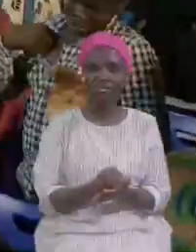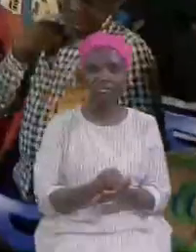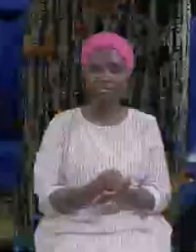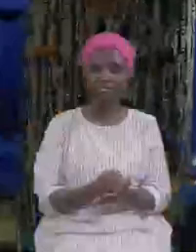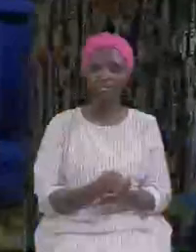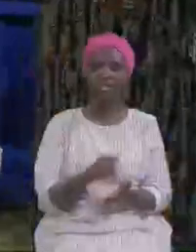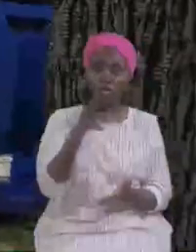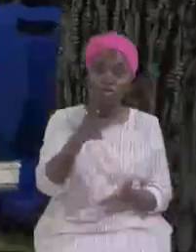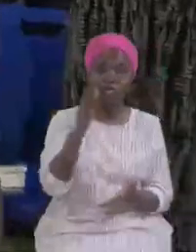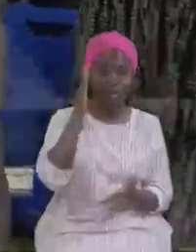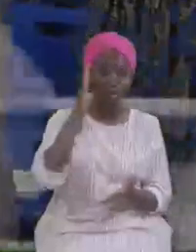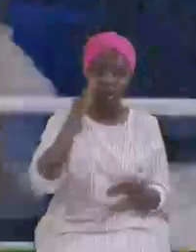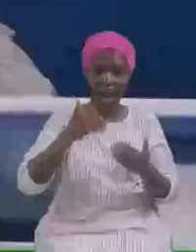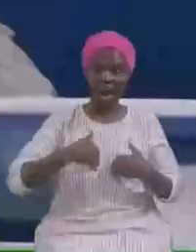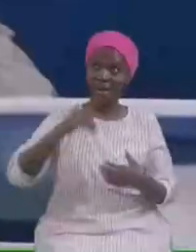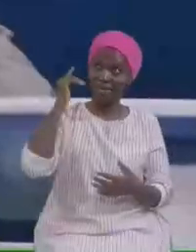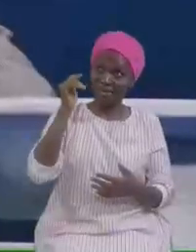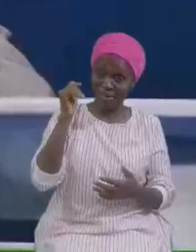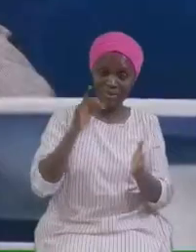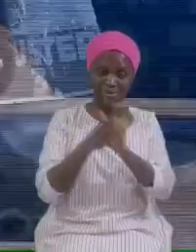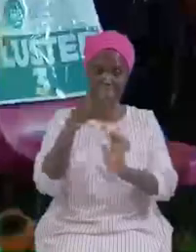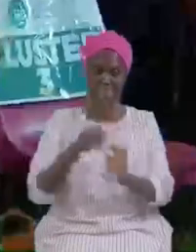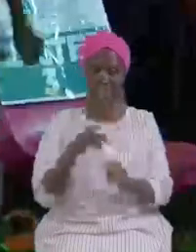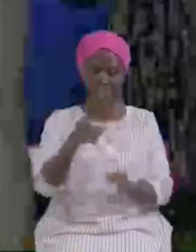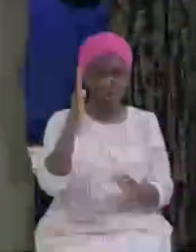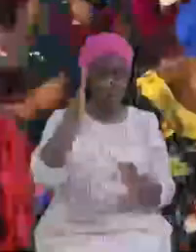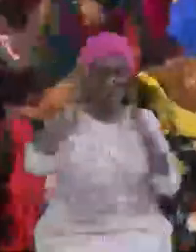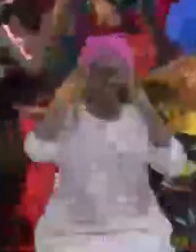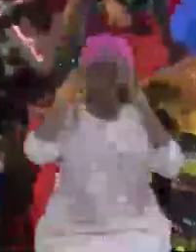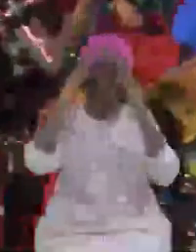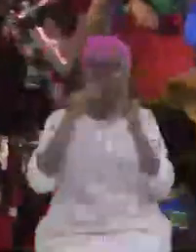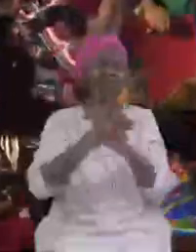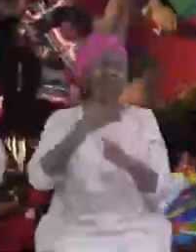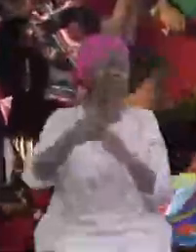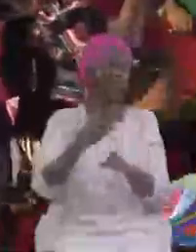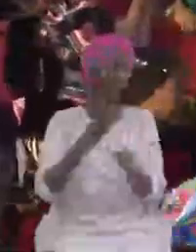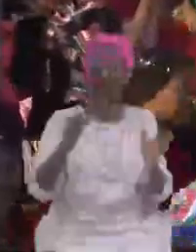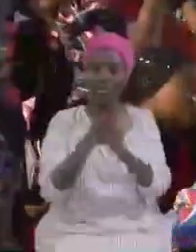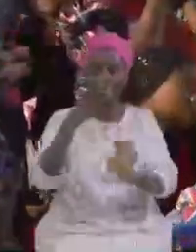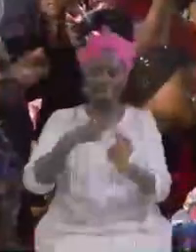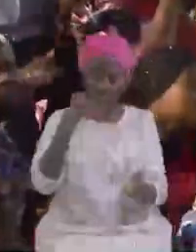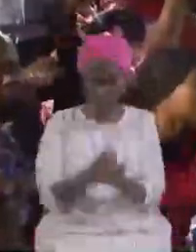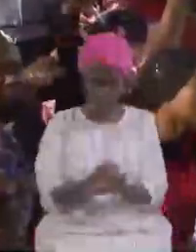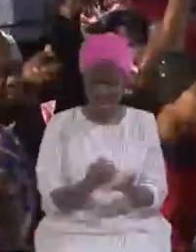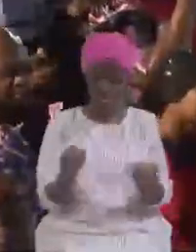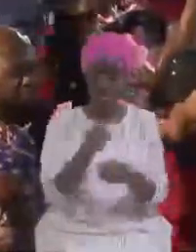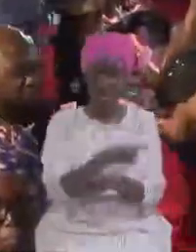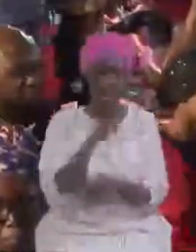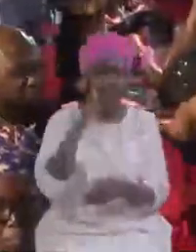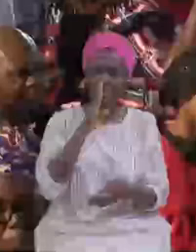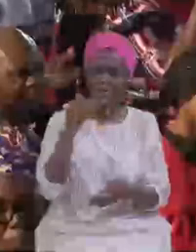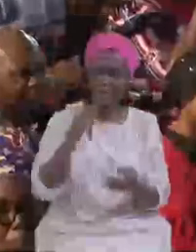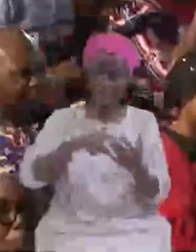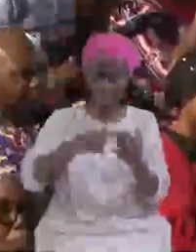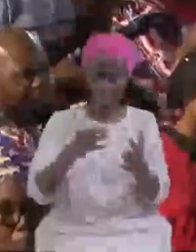Tu vas donner des témoignages. Tu vas expérimenter la libération totale. Aujourd'hui sera